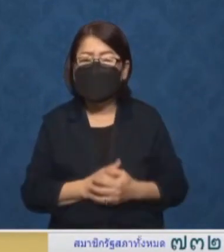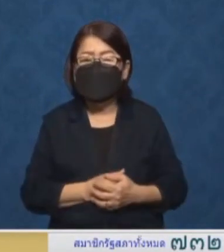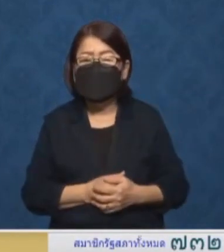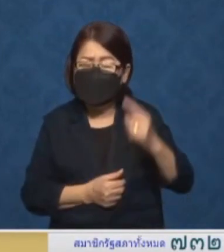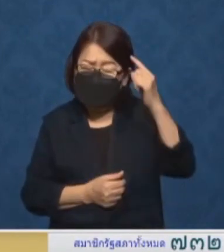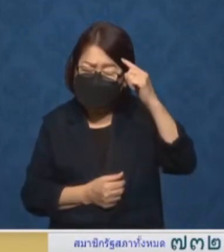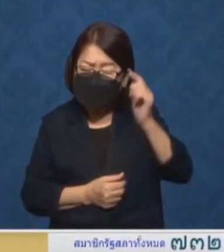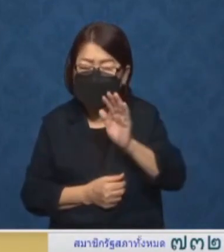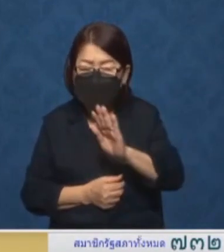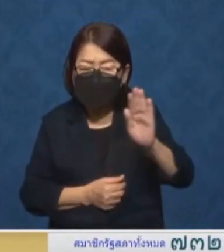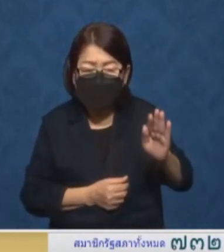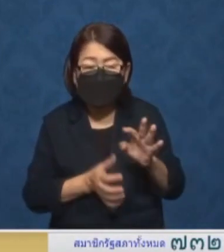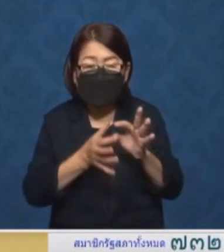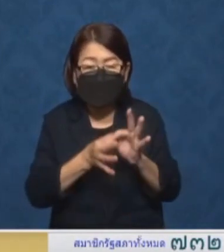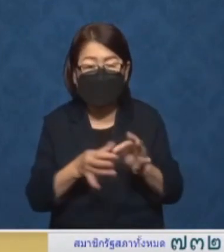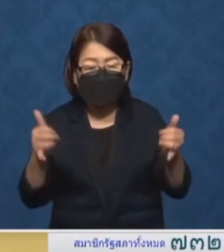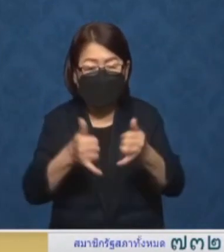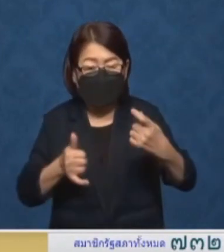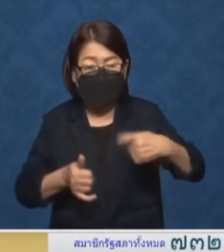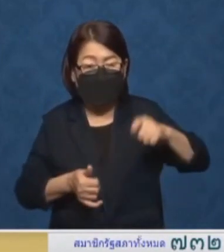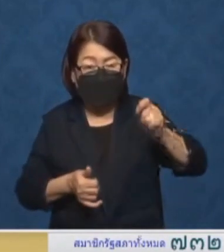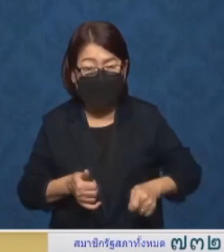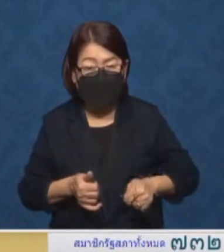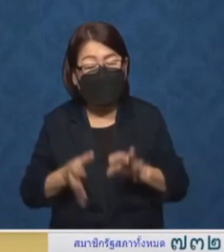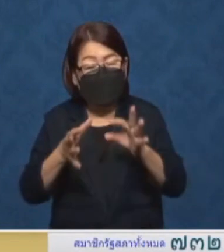มลักษณะของการตัดและการเพิ่ม